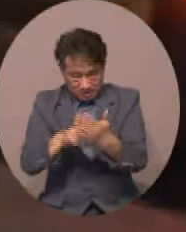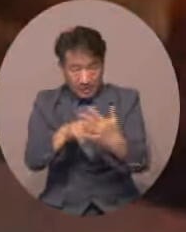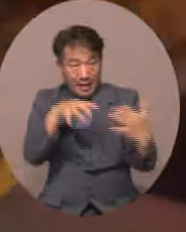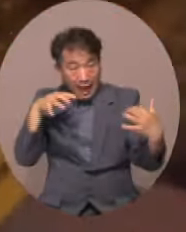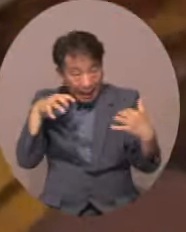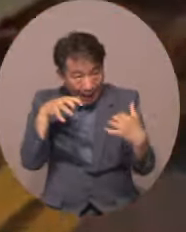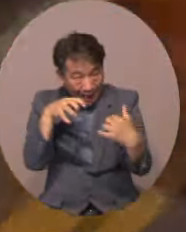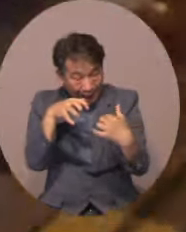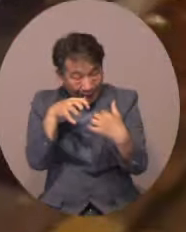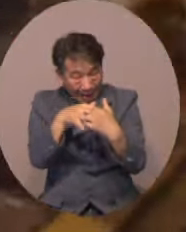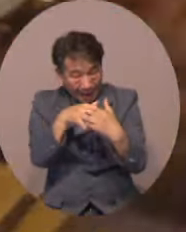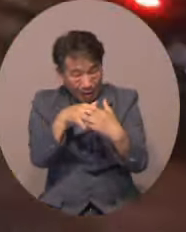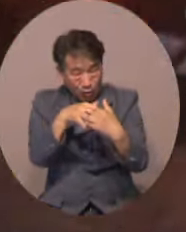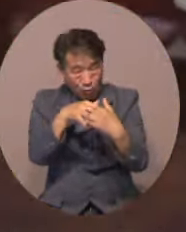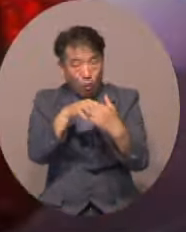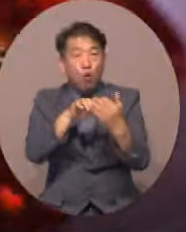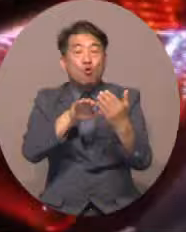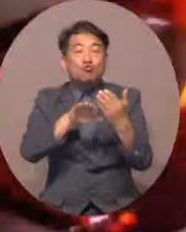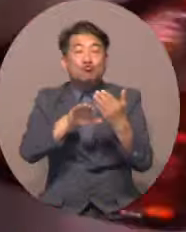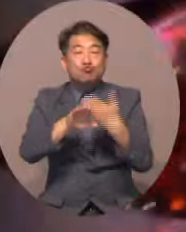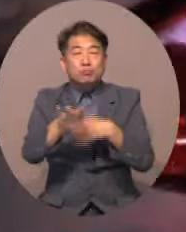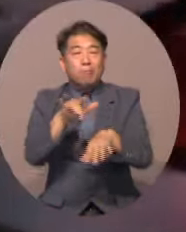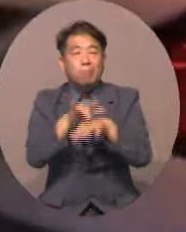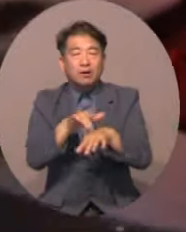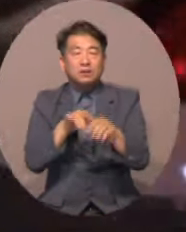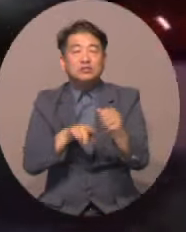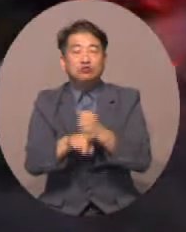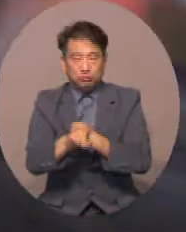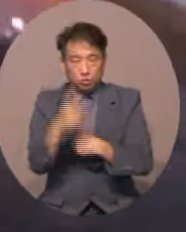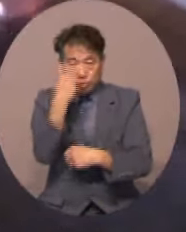내고 현장을 벗어난 경의 등을 조사하고